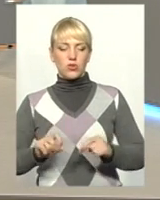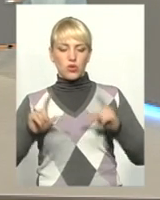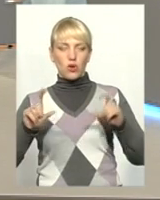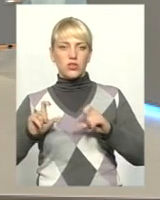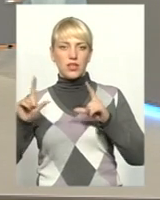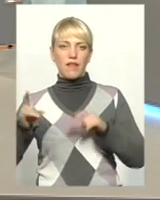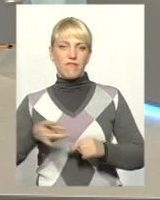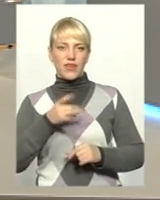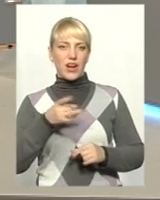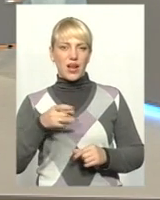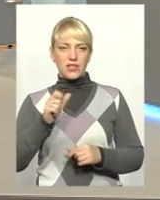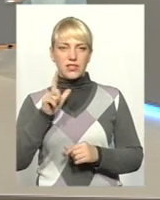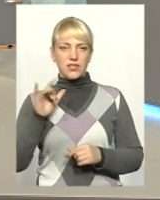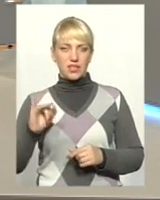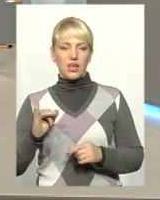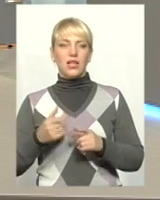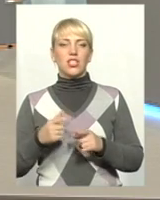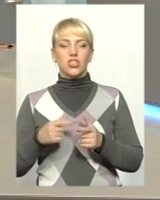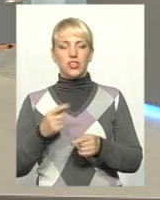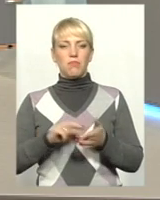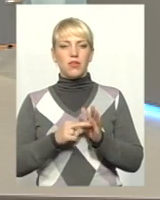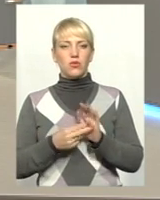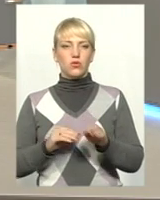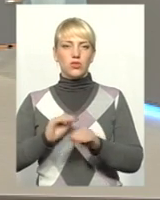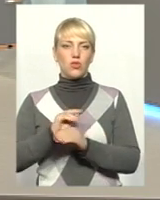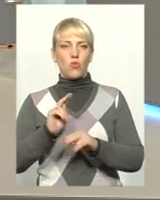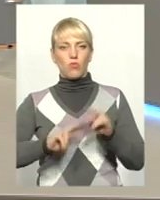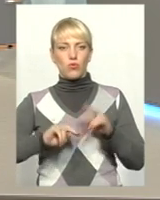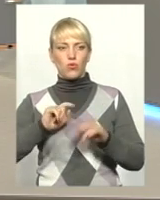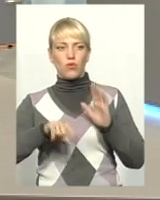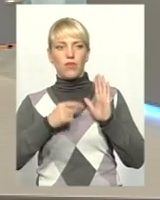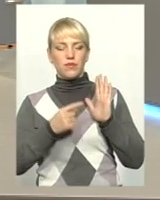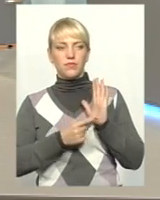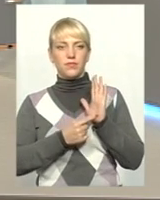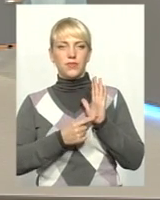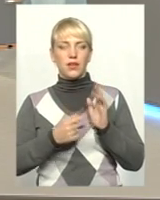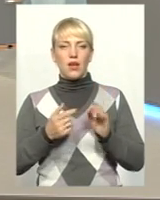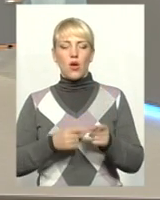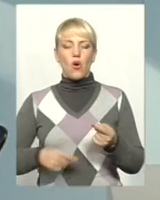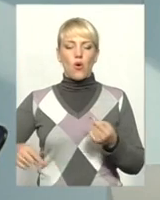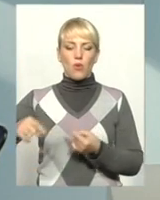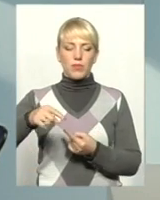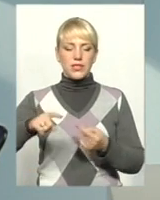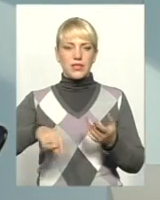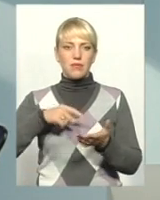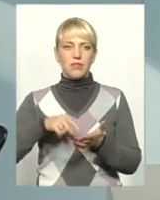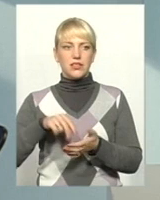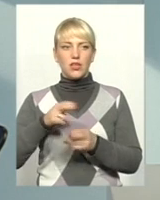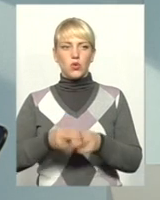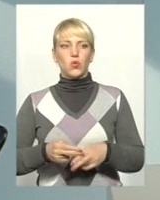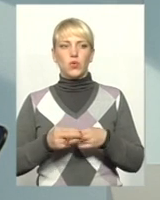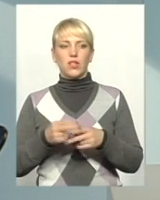І чи планується добудова цього об'єкту? Об'їзна міста Дунаївці – це дійсно вже